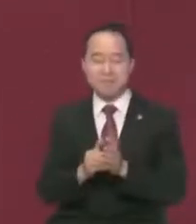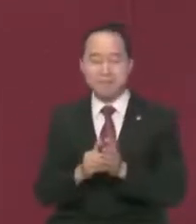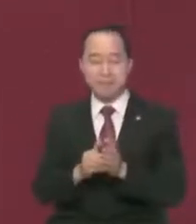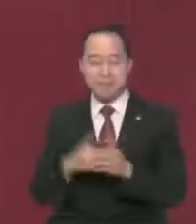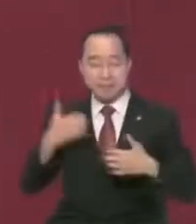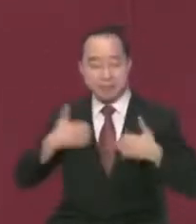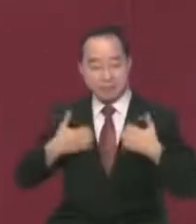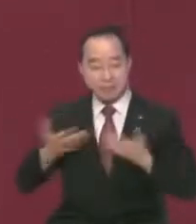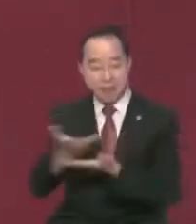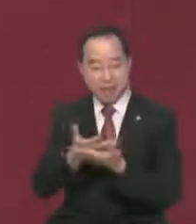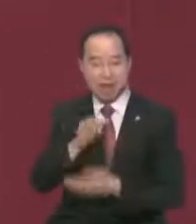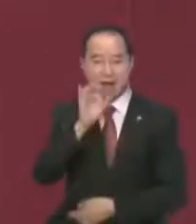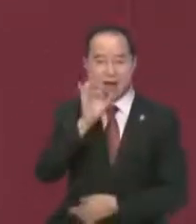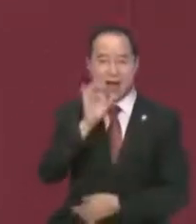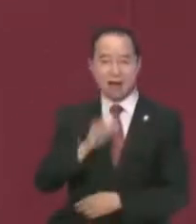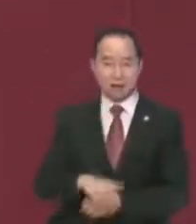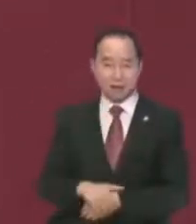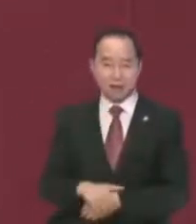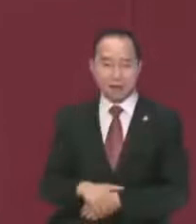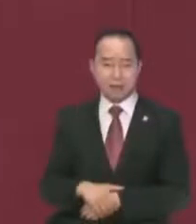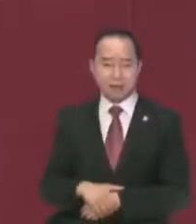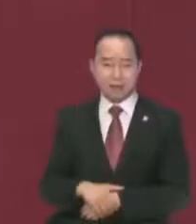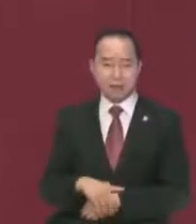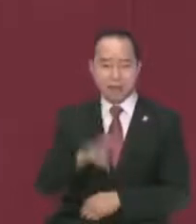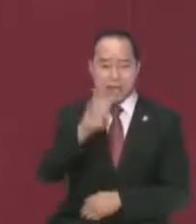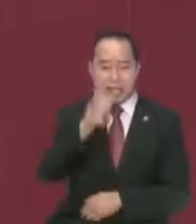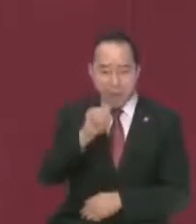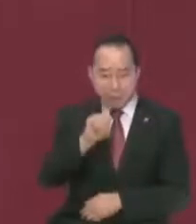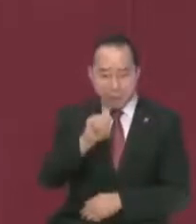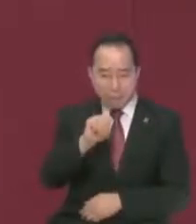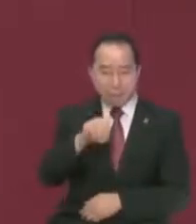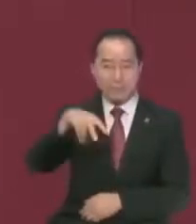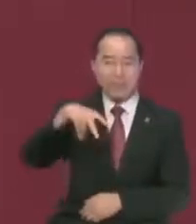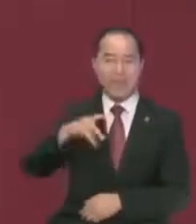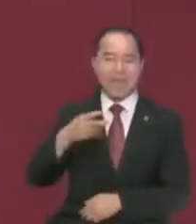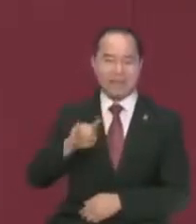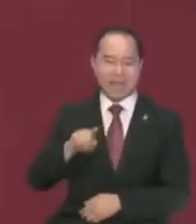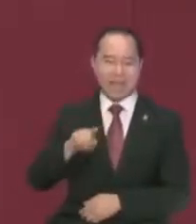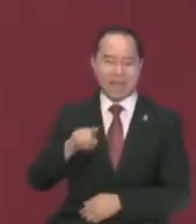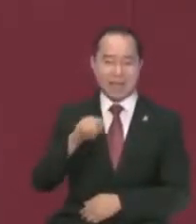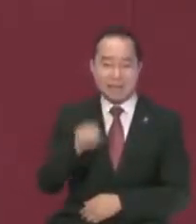M세대는 부모님의 옛 이야기를 믿지 못할 것입니다.